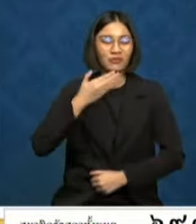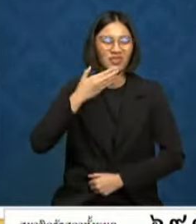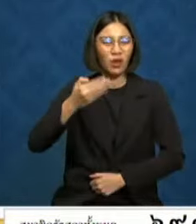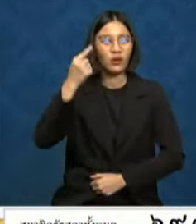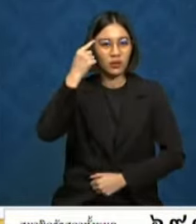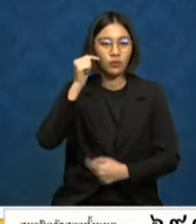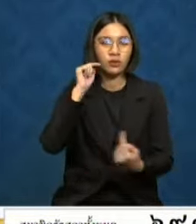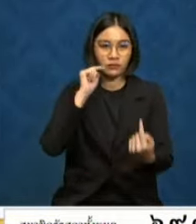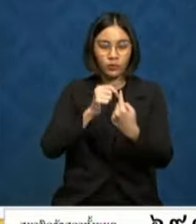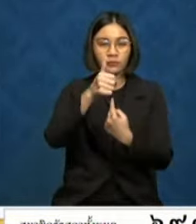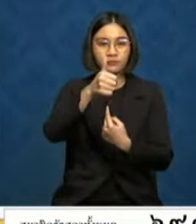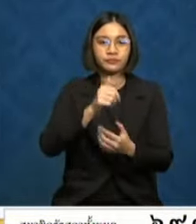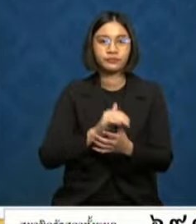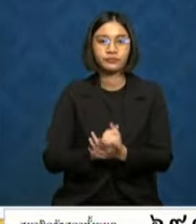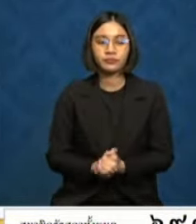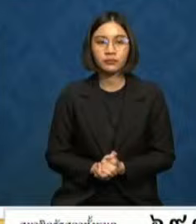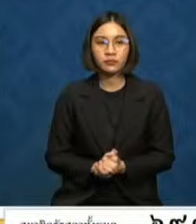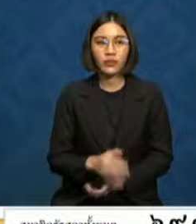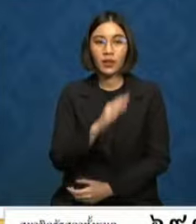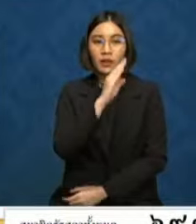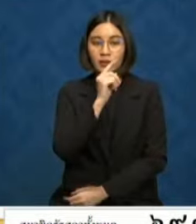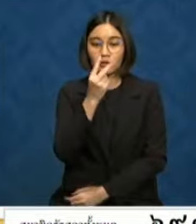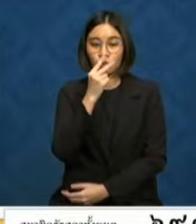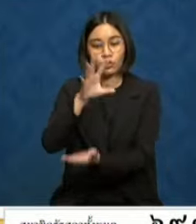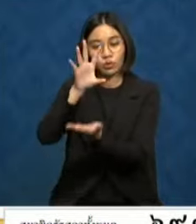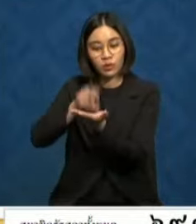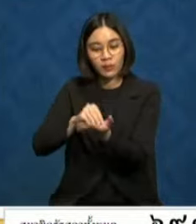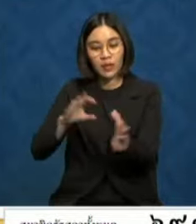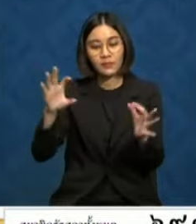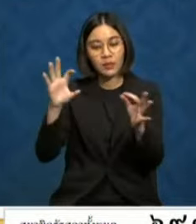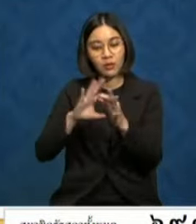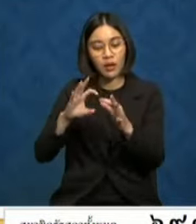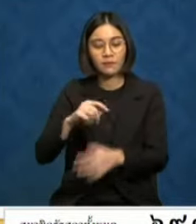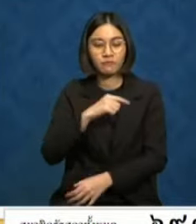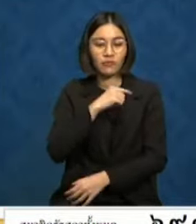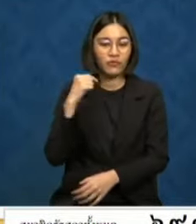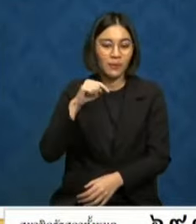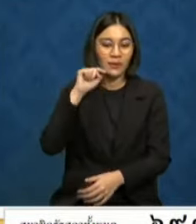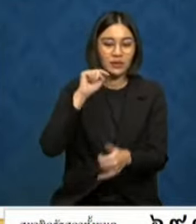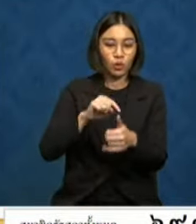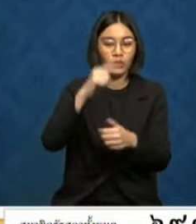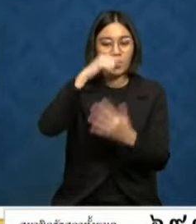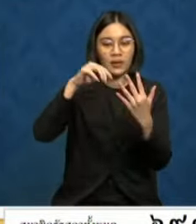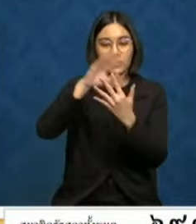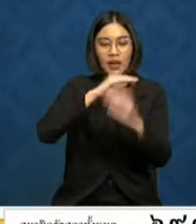ด้วยซ้ำไปนะครับถ้าหากดูข้อมูลเรื่องของการประหารชีวิตในไทยตั้งแต่ปี